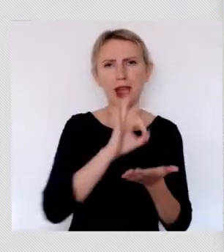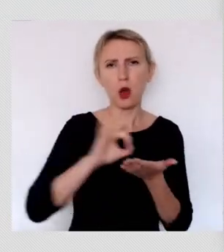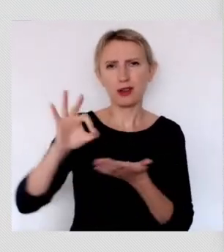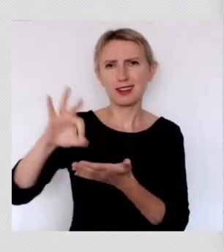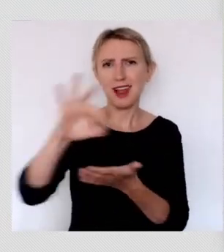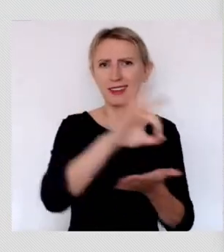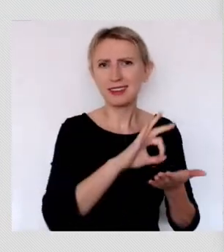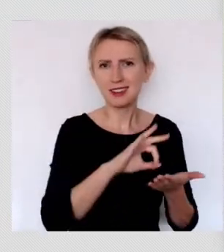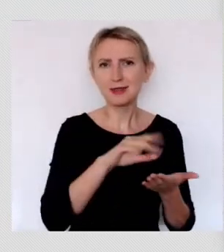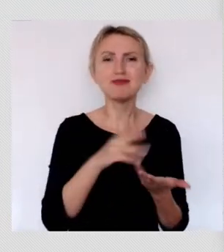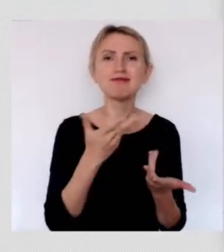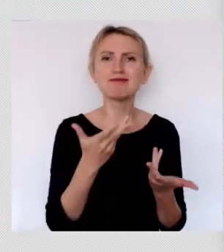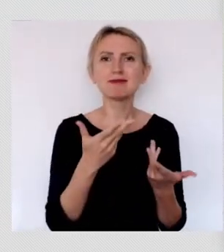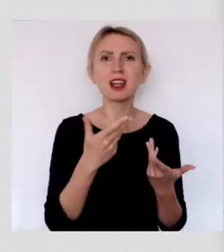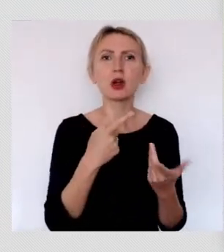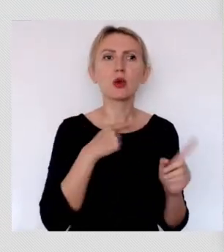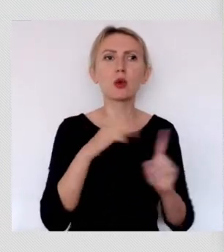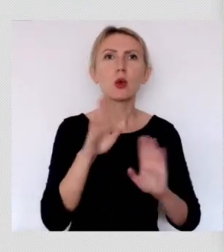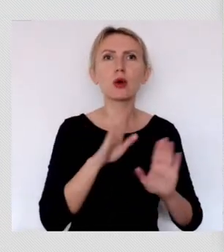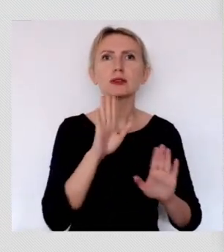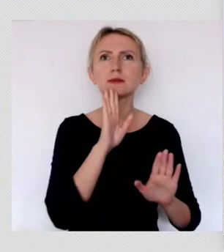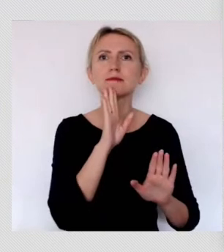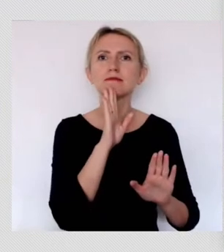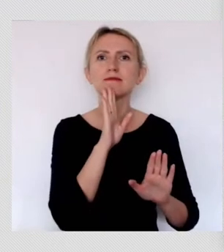głosy rozkładają się na zasadzie